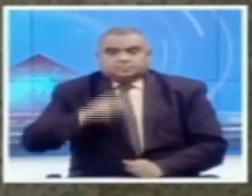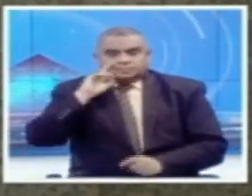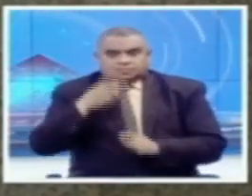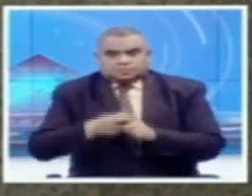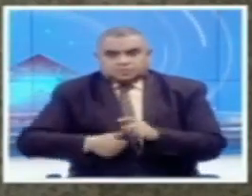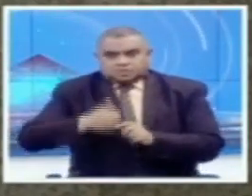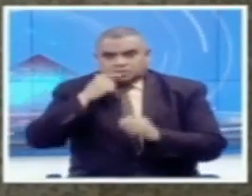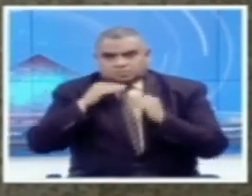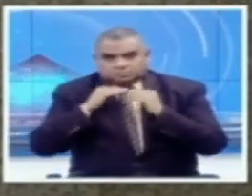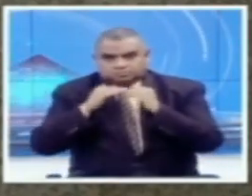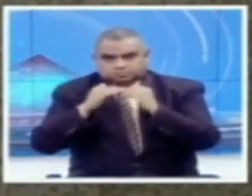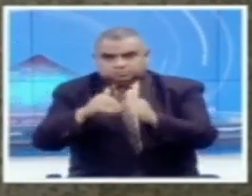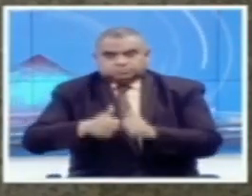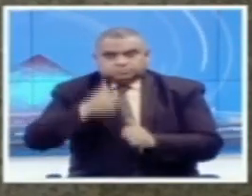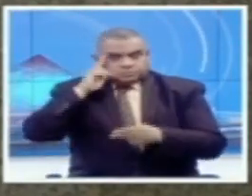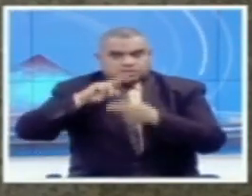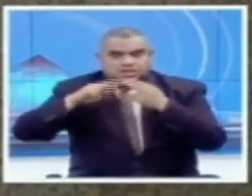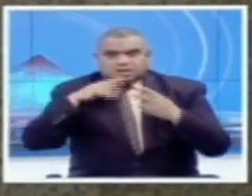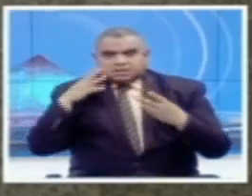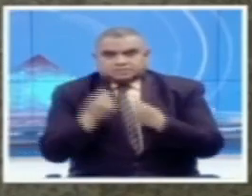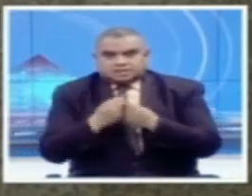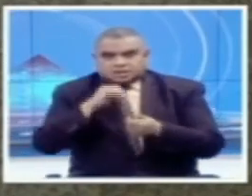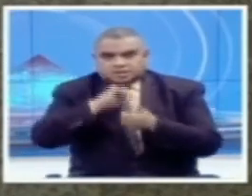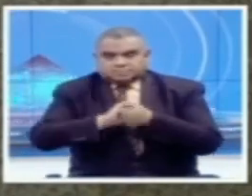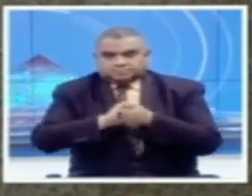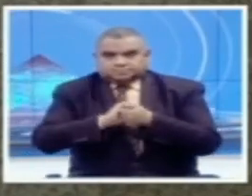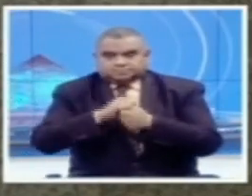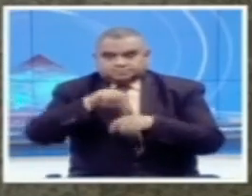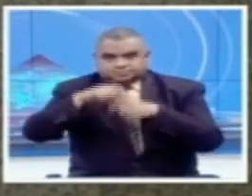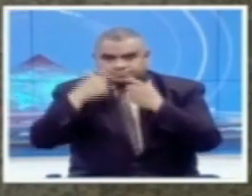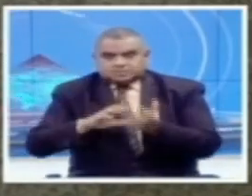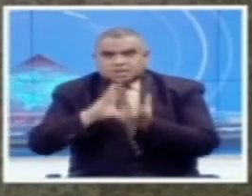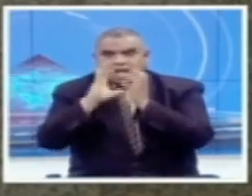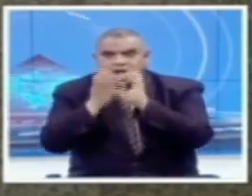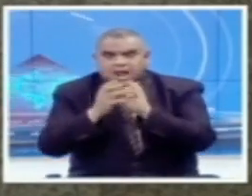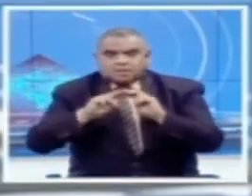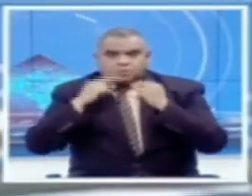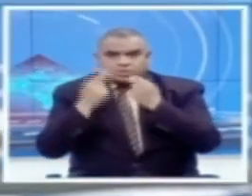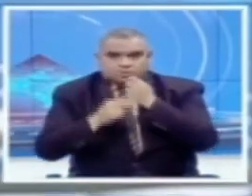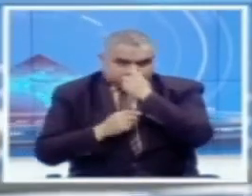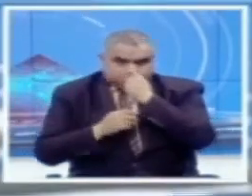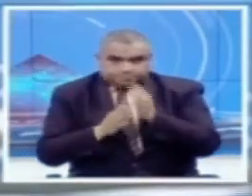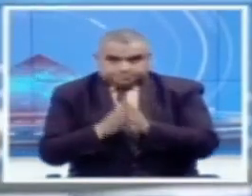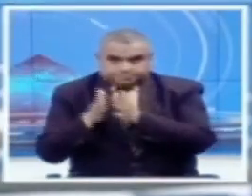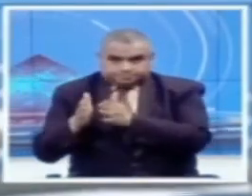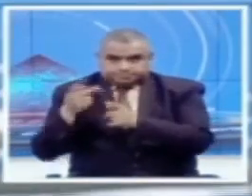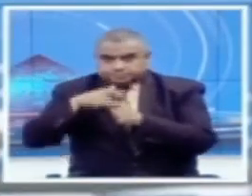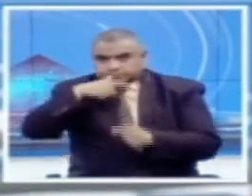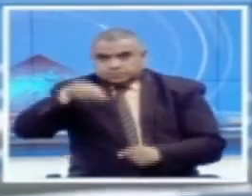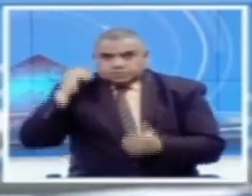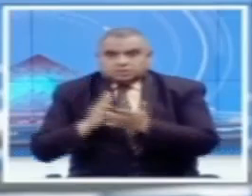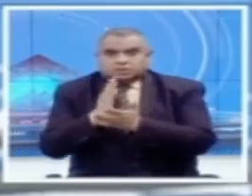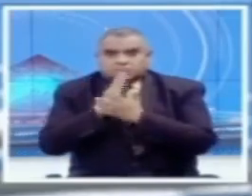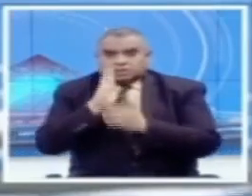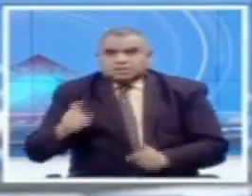الاستقرار والأمن والسلام على المستوى الإقليمي والدولي. كما أشاد وزير